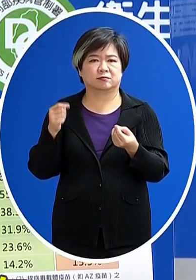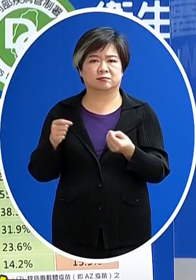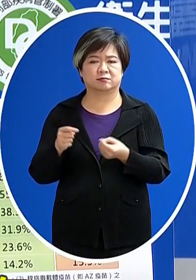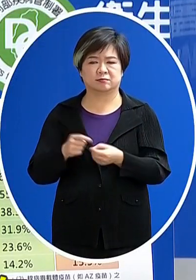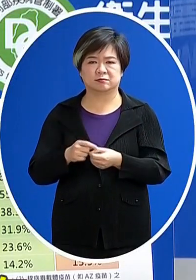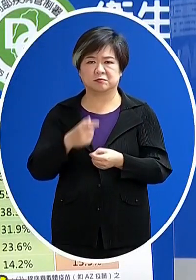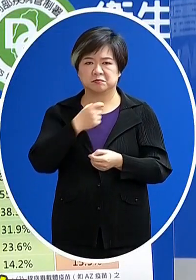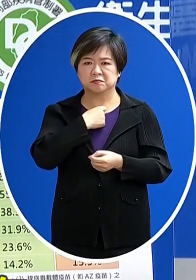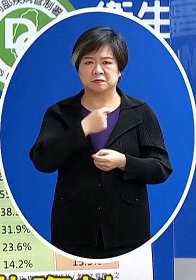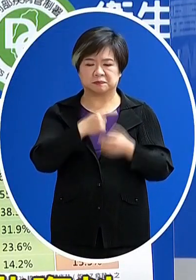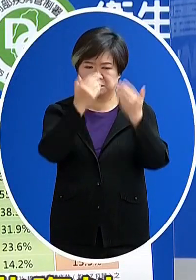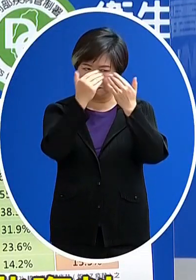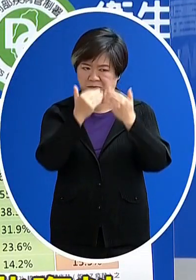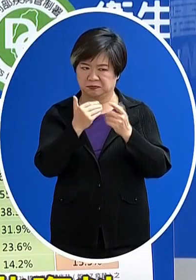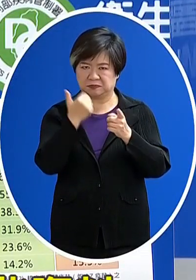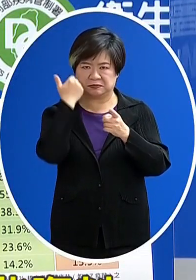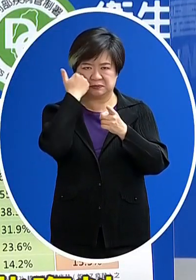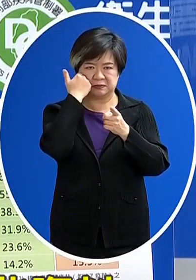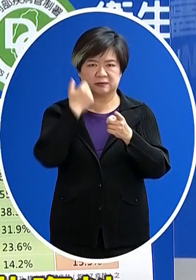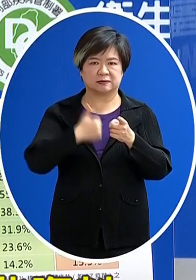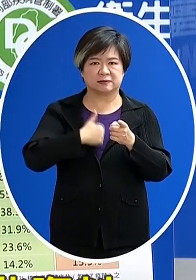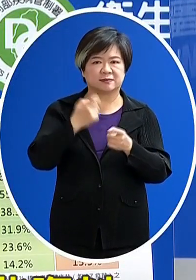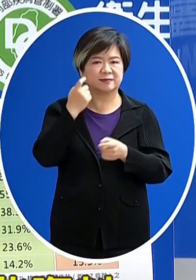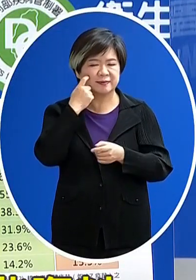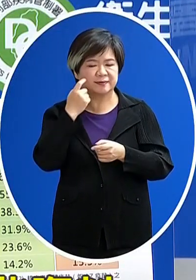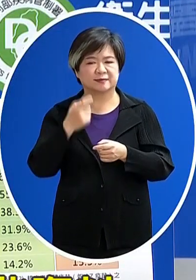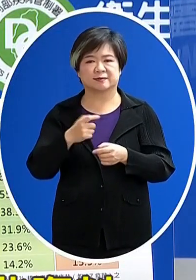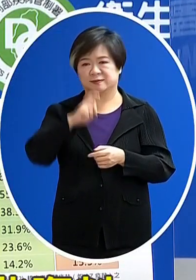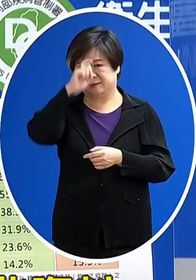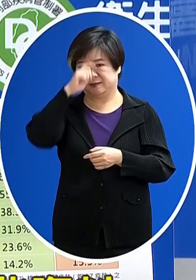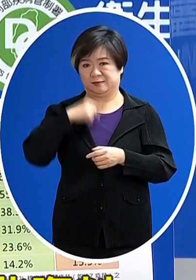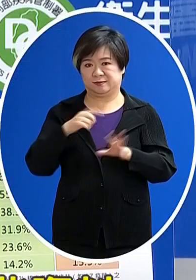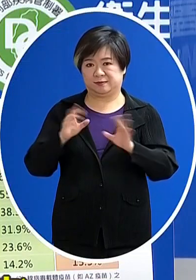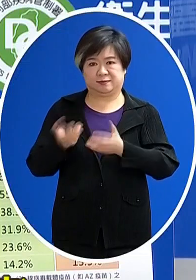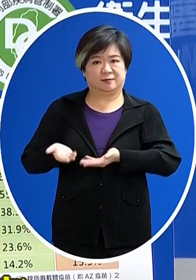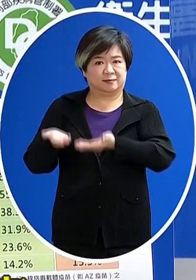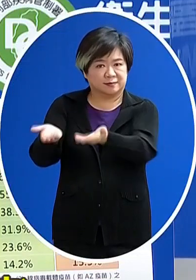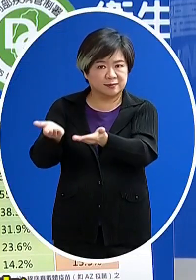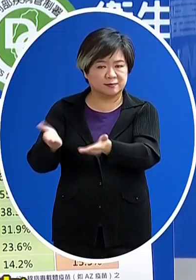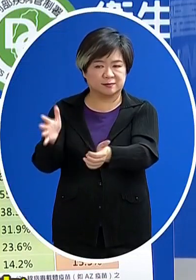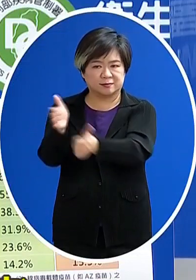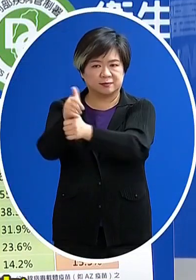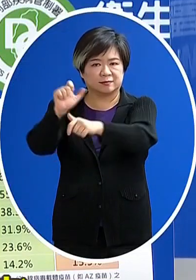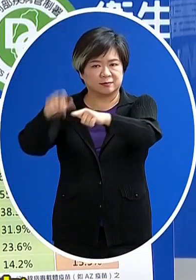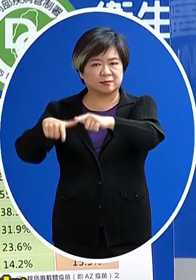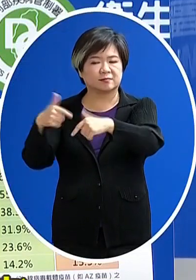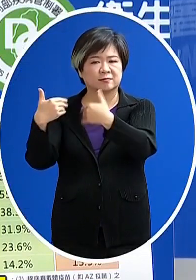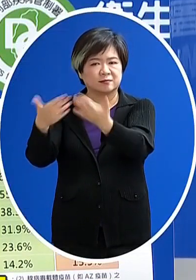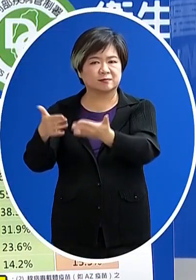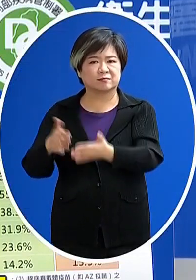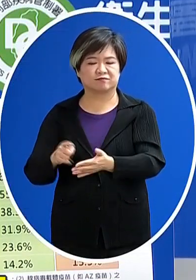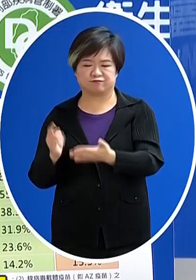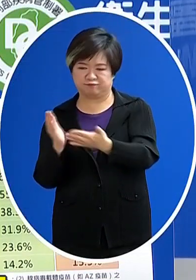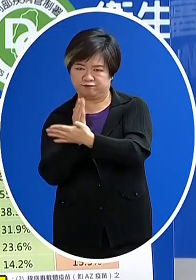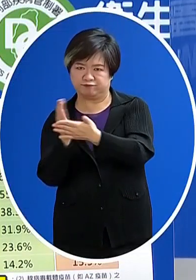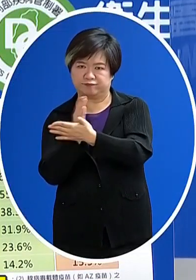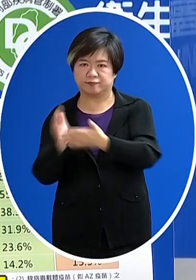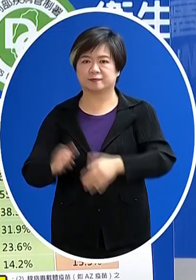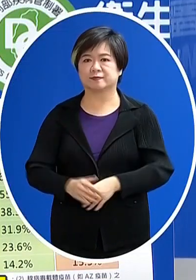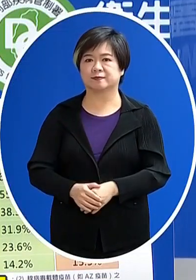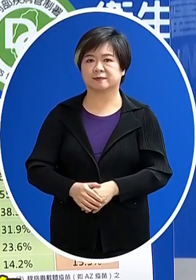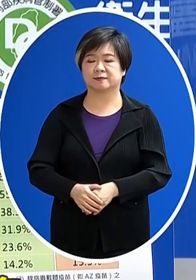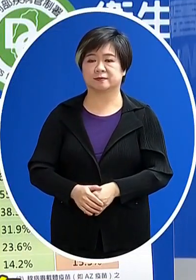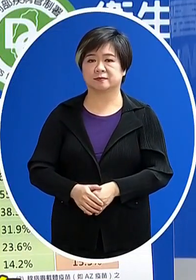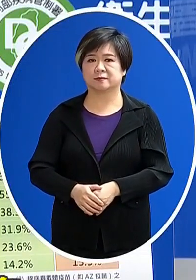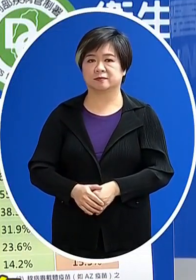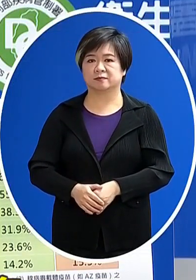存在，那也希望我们提供相关的这些资料给他们总公司做参考。事实上在这段时间任